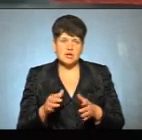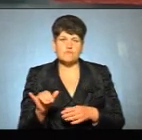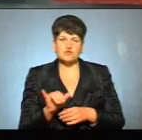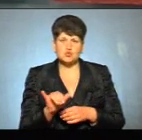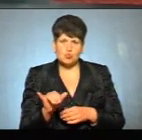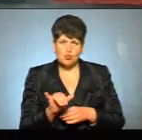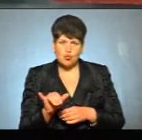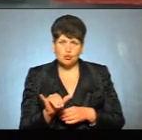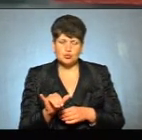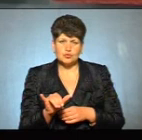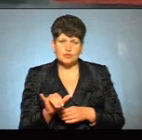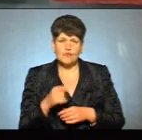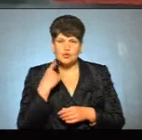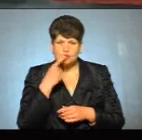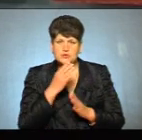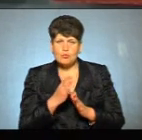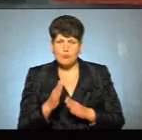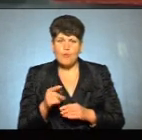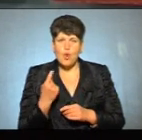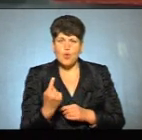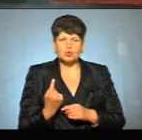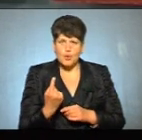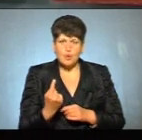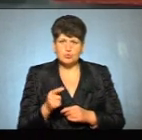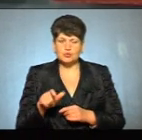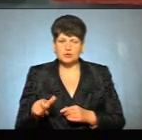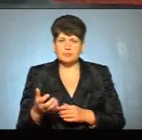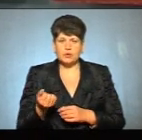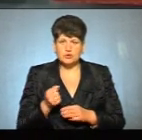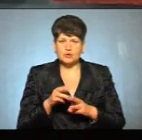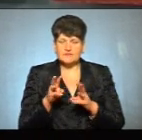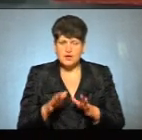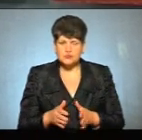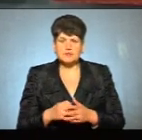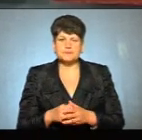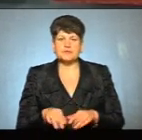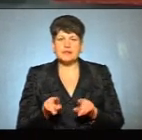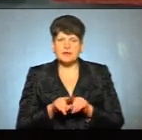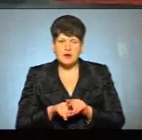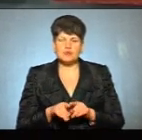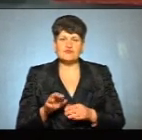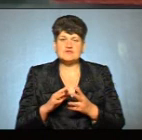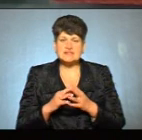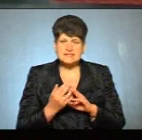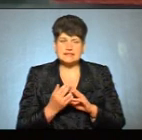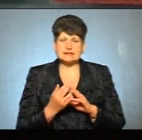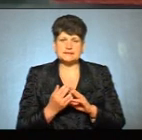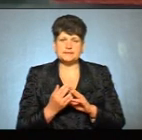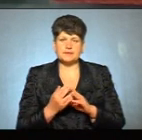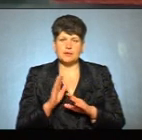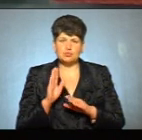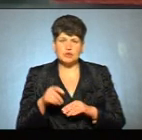суботу в особистому порядку, коли люди по одному будуть приходити і отримувати це освячення. Також в сільських парафіях